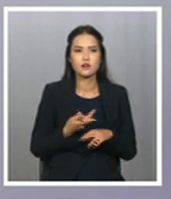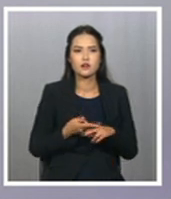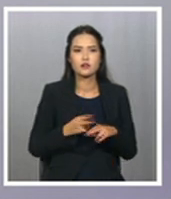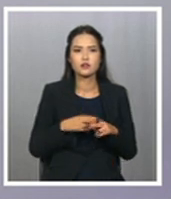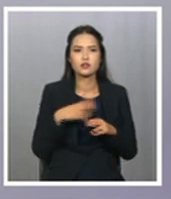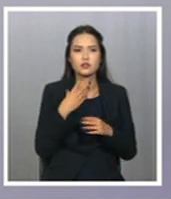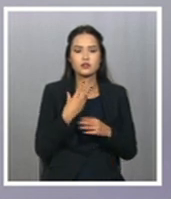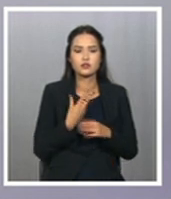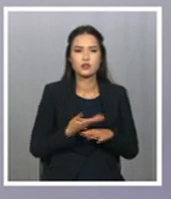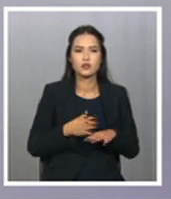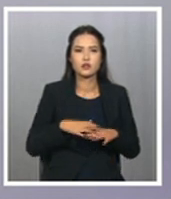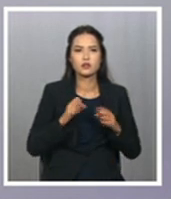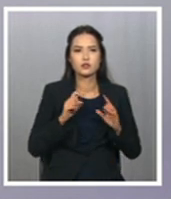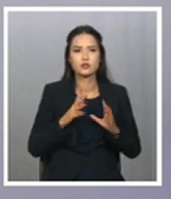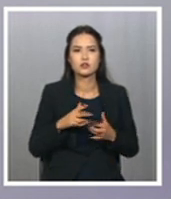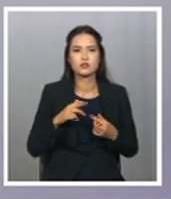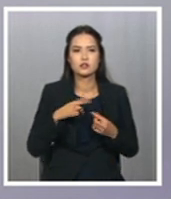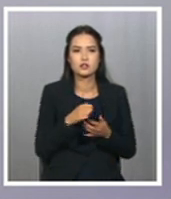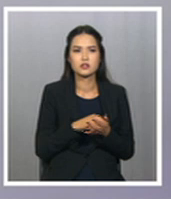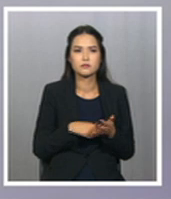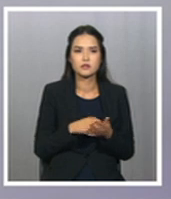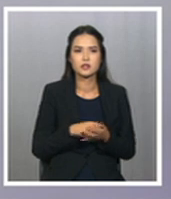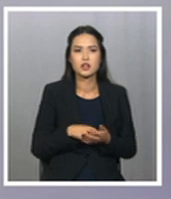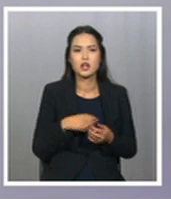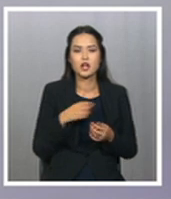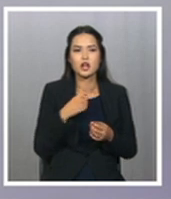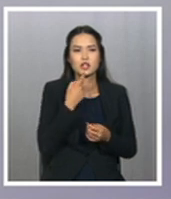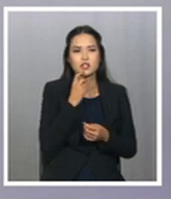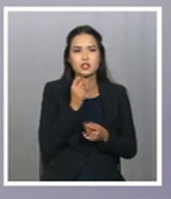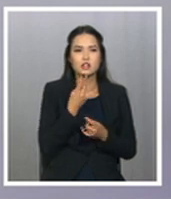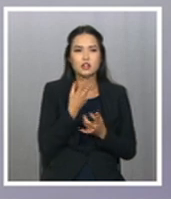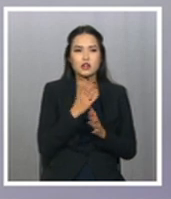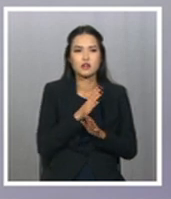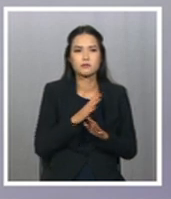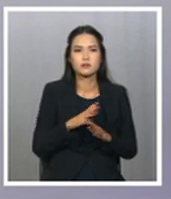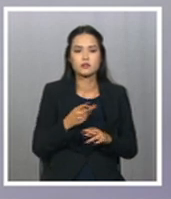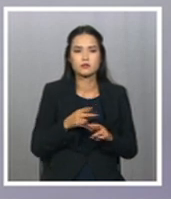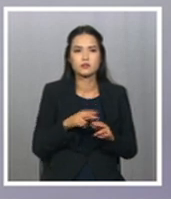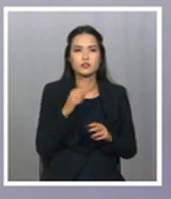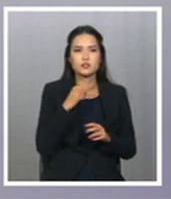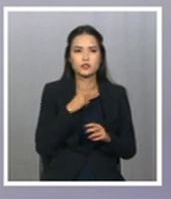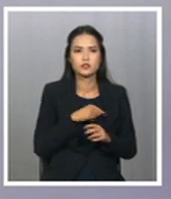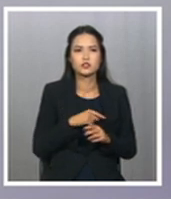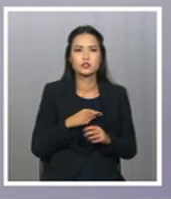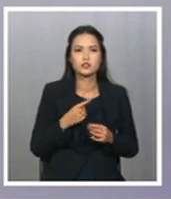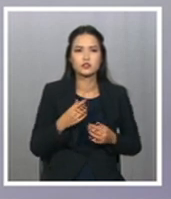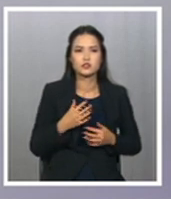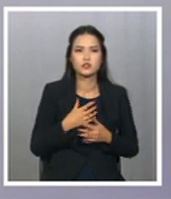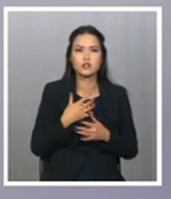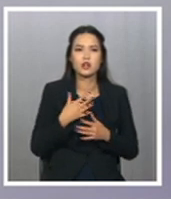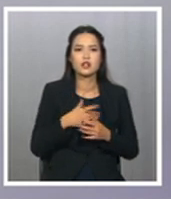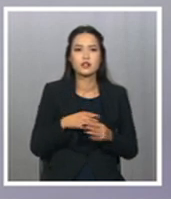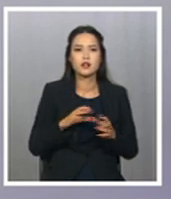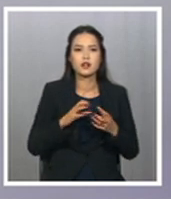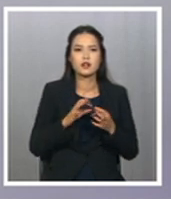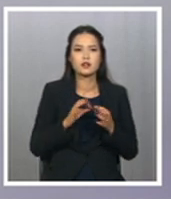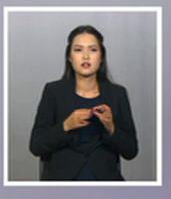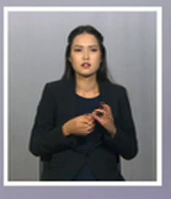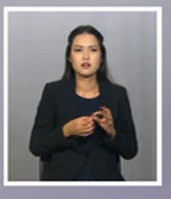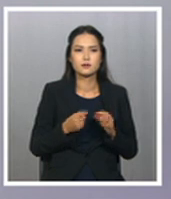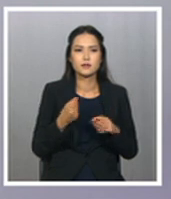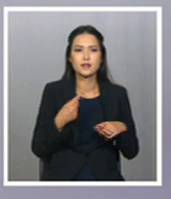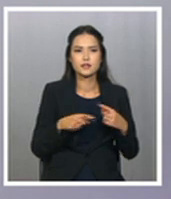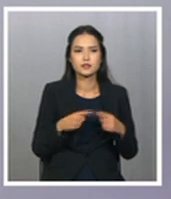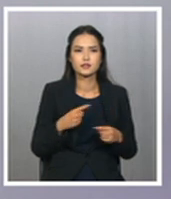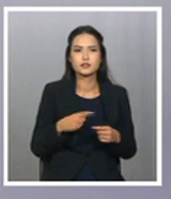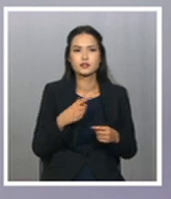тұрмысын суреттей келе, сол қиындығына қарамастан, олардың ішкі жан дүниесінің әсемдігін күйініші мен